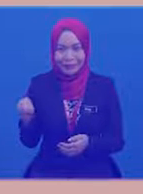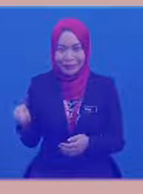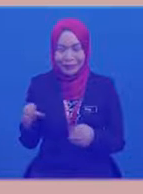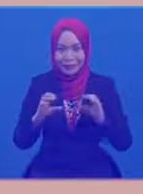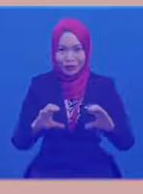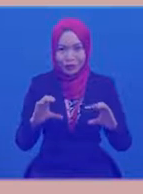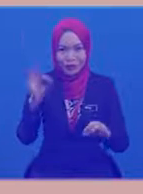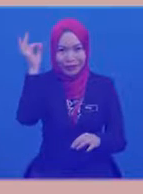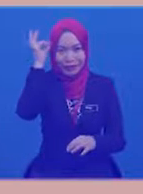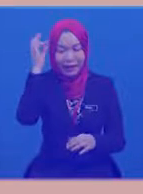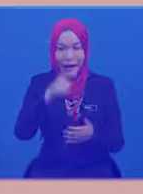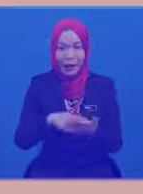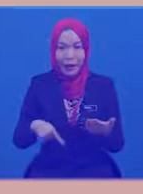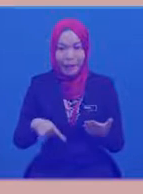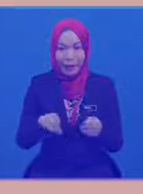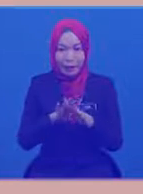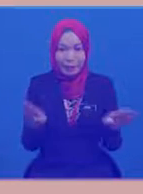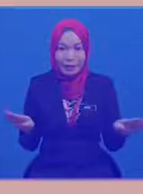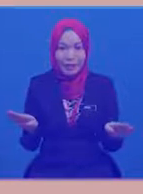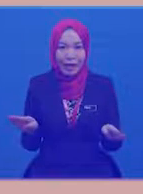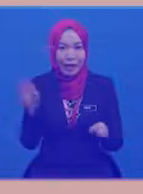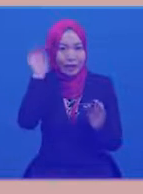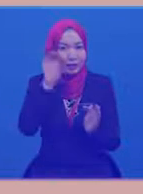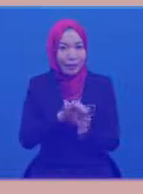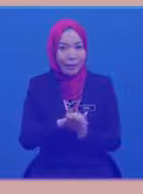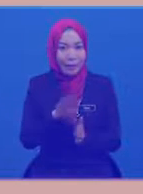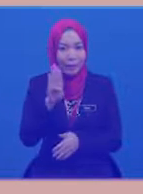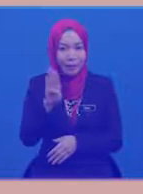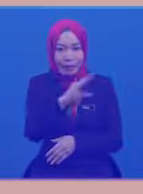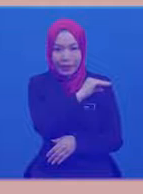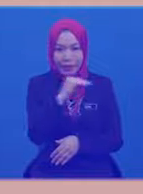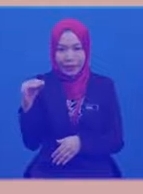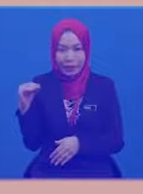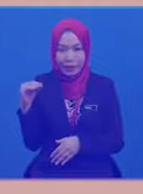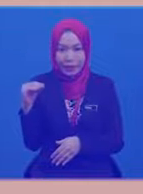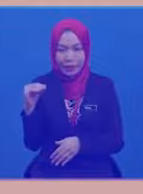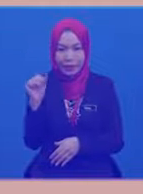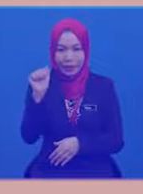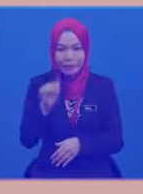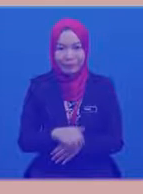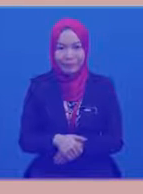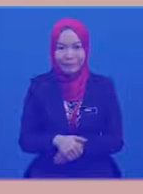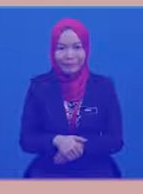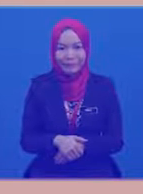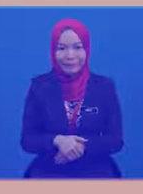cuba fikir apakah perbezaan gambar A dan juga gambar B.